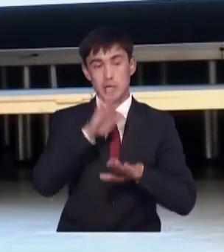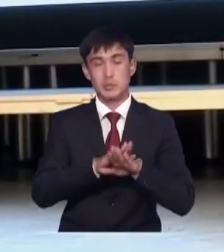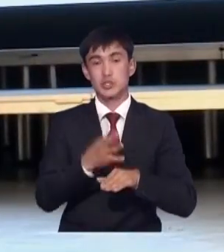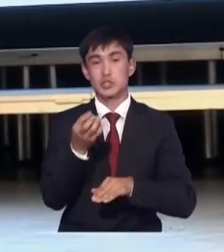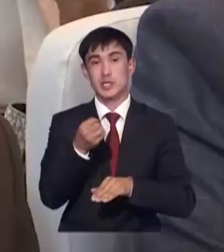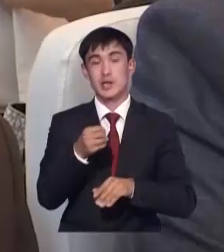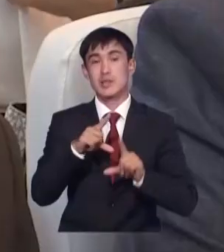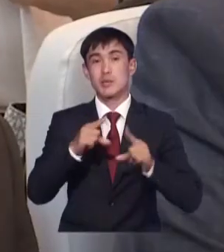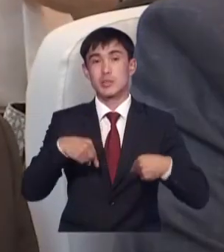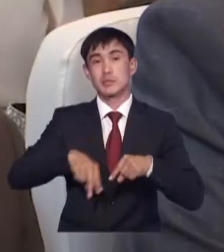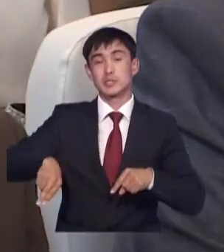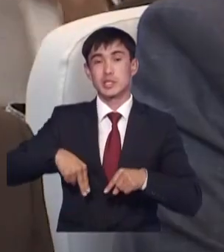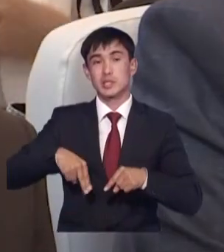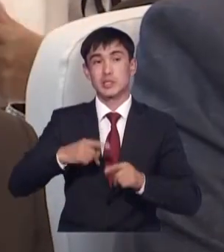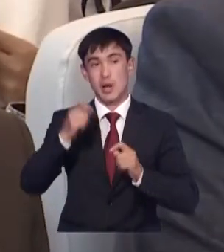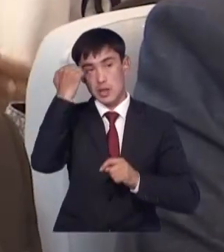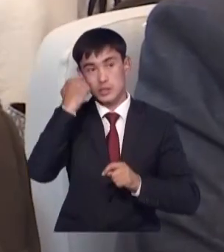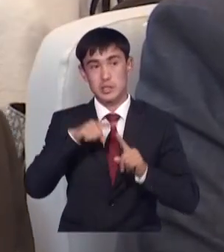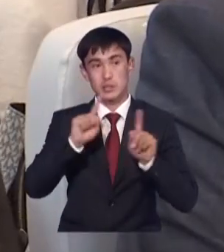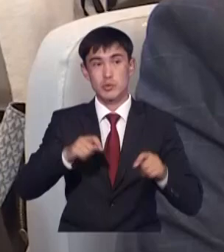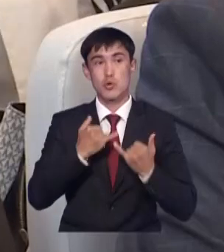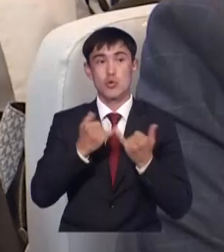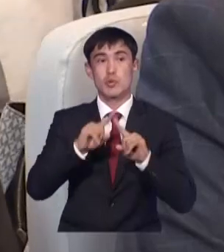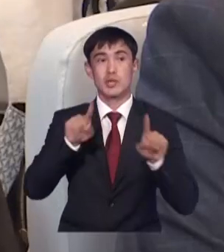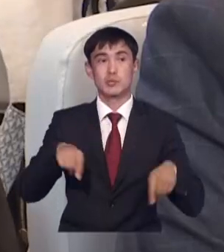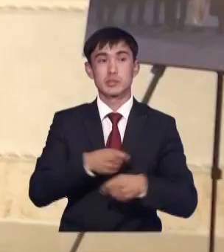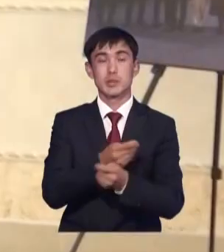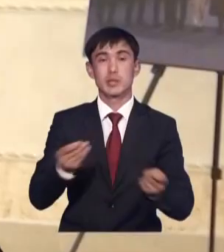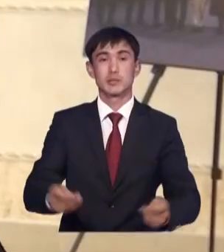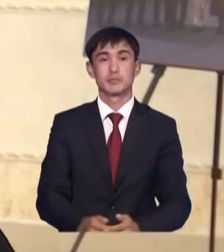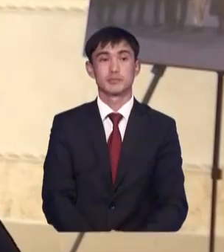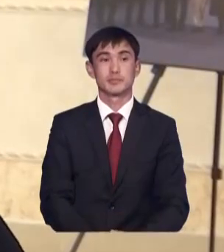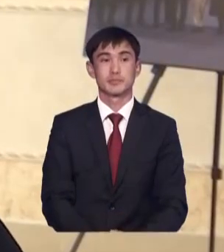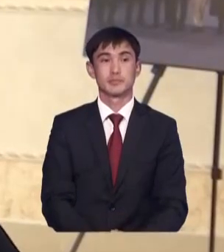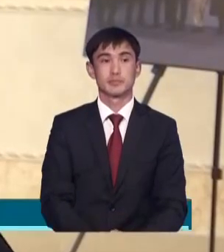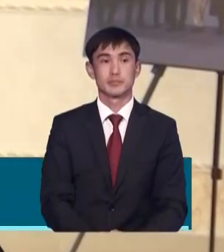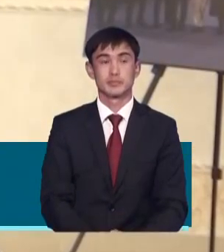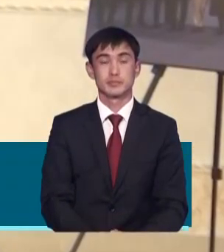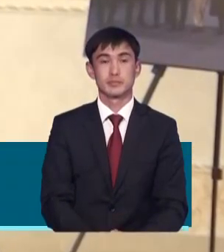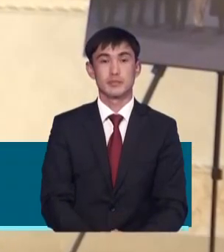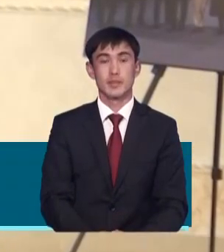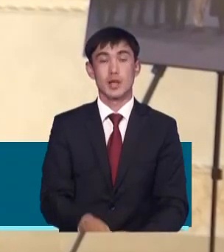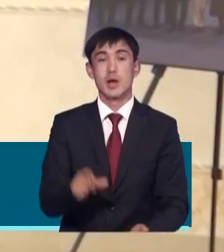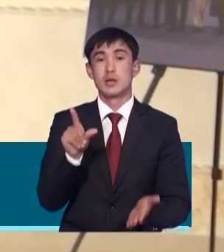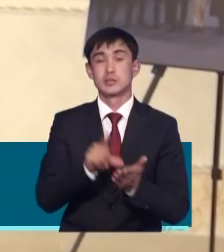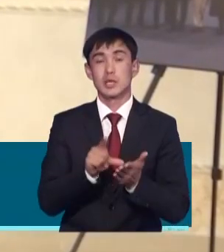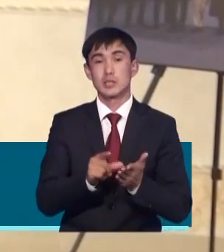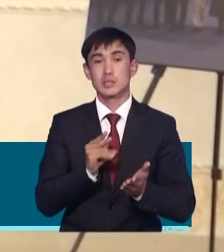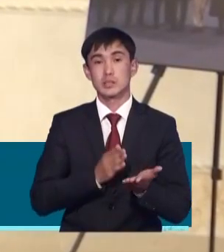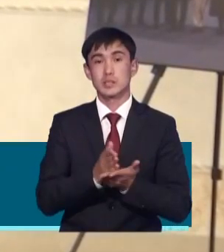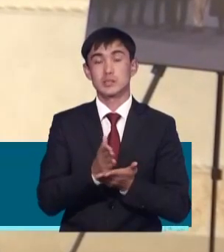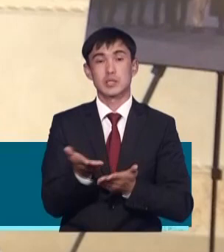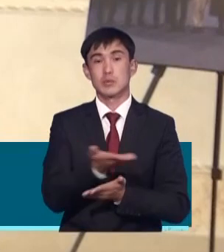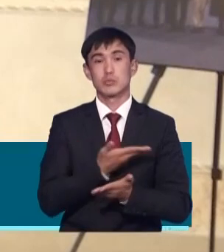және департамент директорының алғыс хаты мен құрмет грамотасы берілді. Салық саласындағы мынау